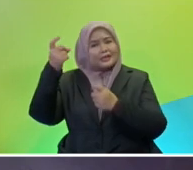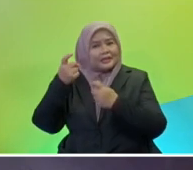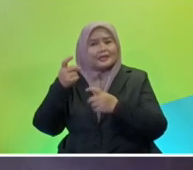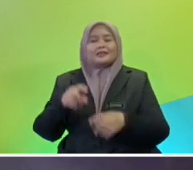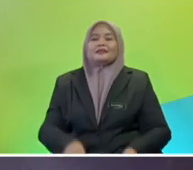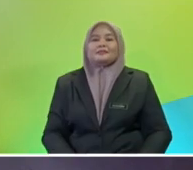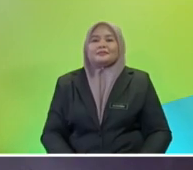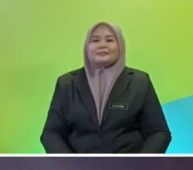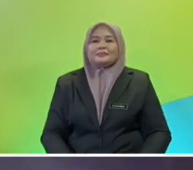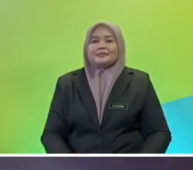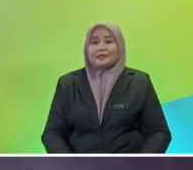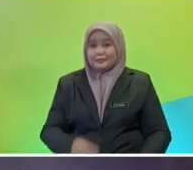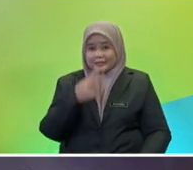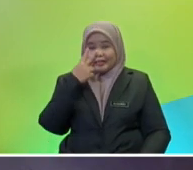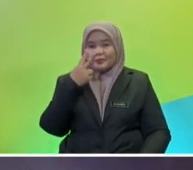ustadzah